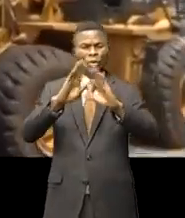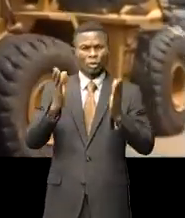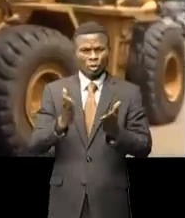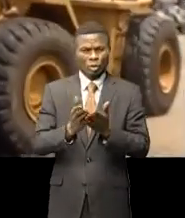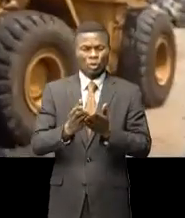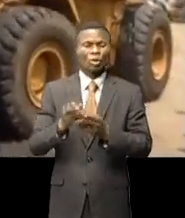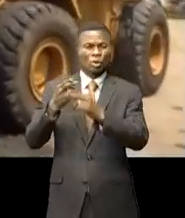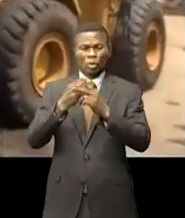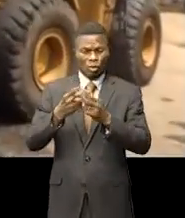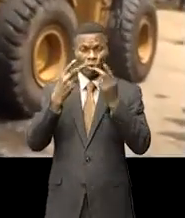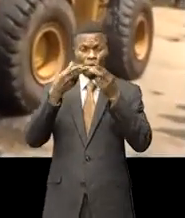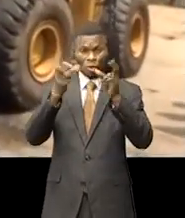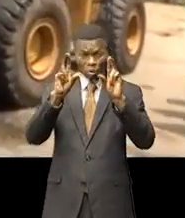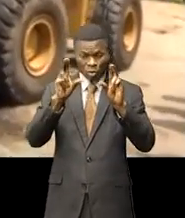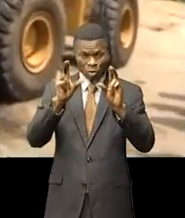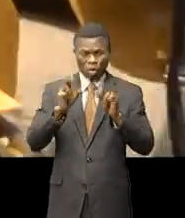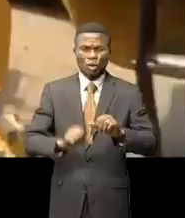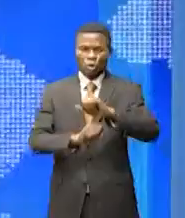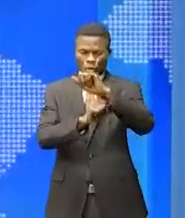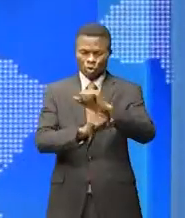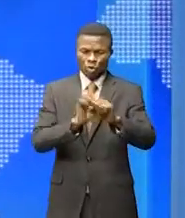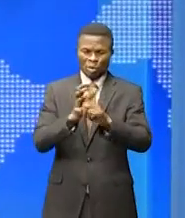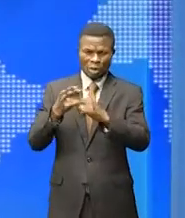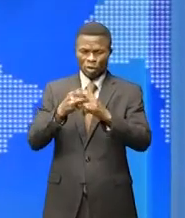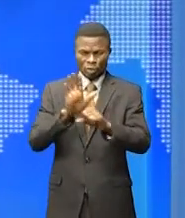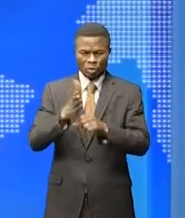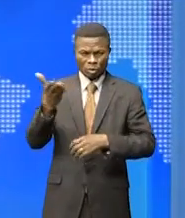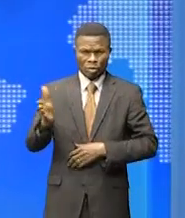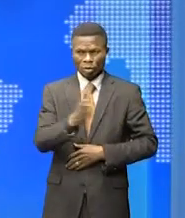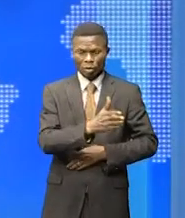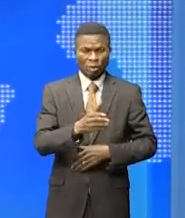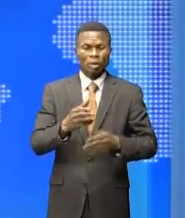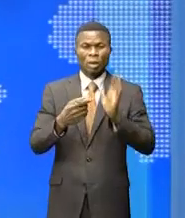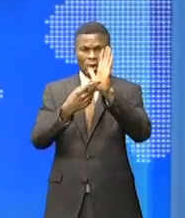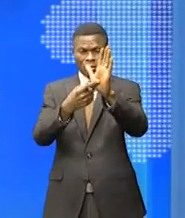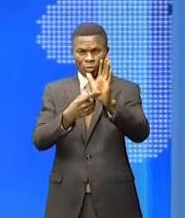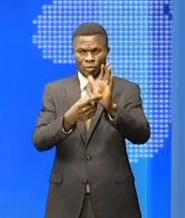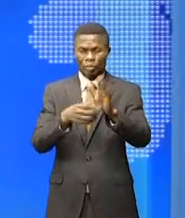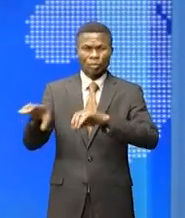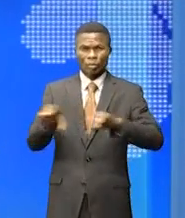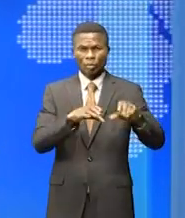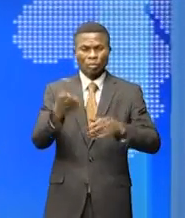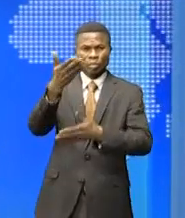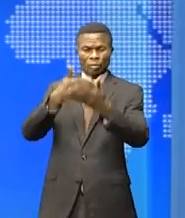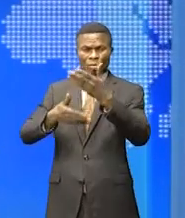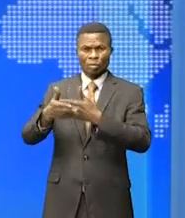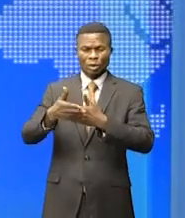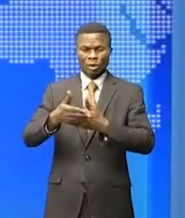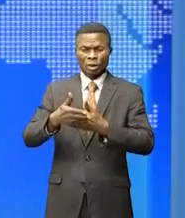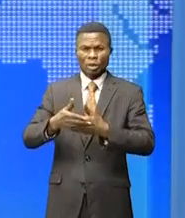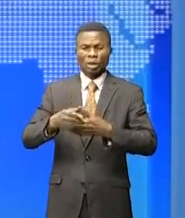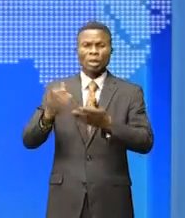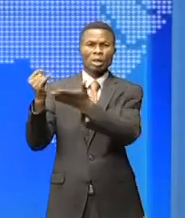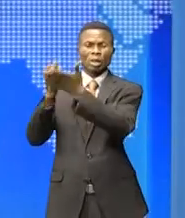la vigilance en faisant les suivis. Suivez à présent cette cérémonie de remise de prix des inventeurs